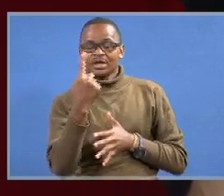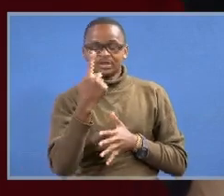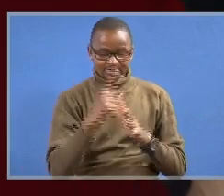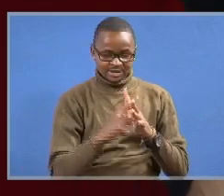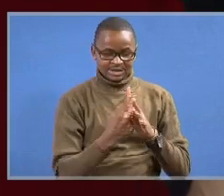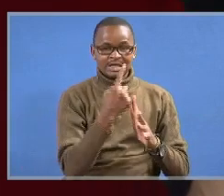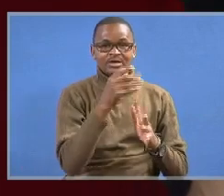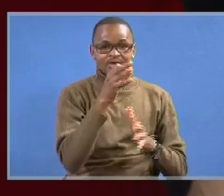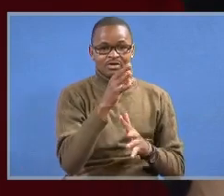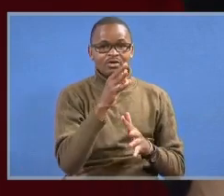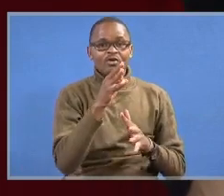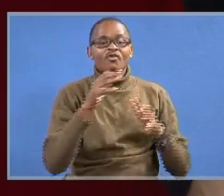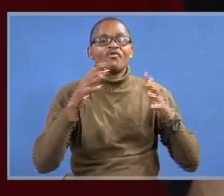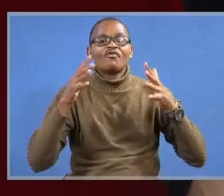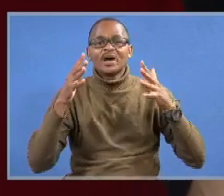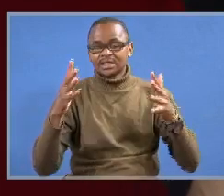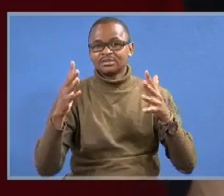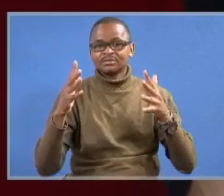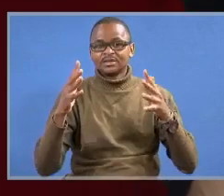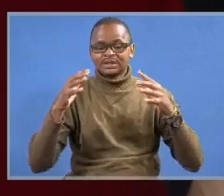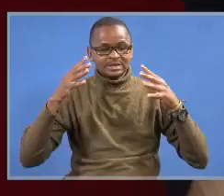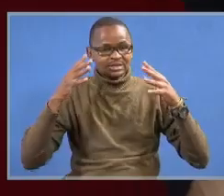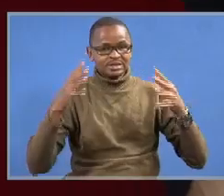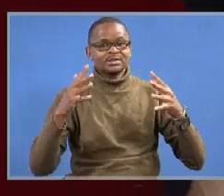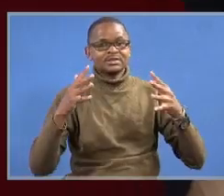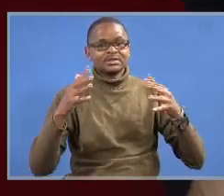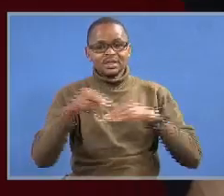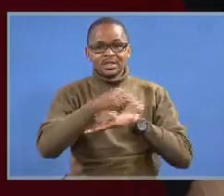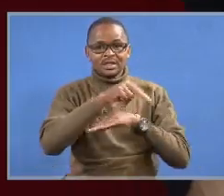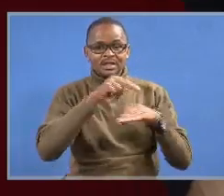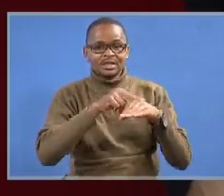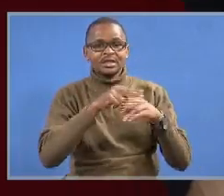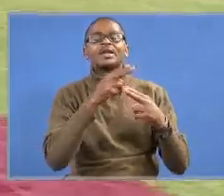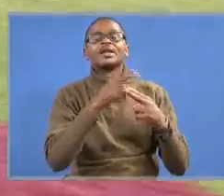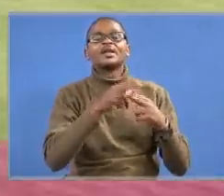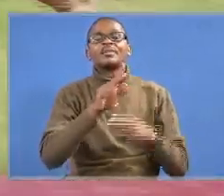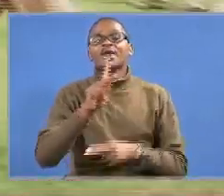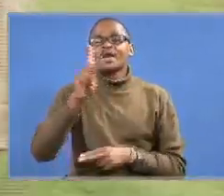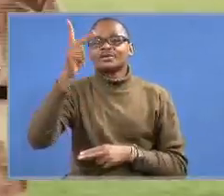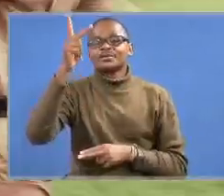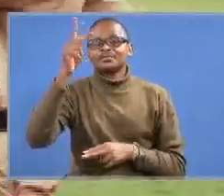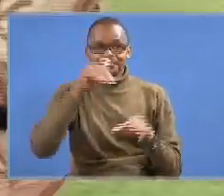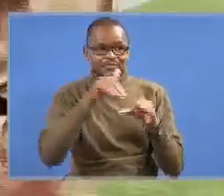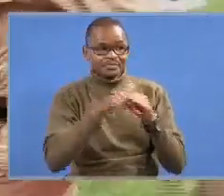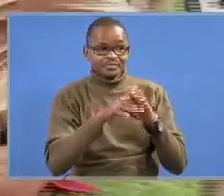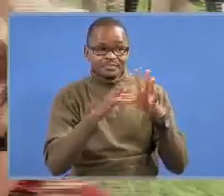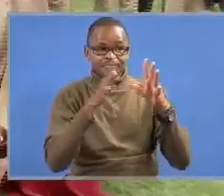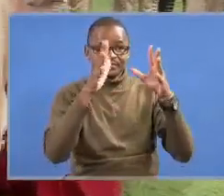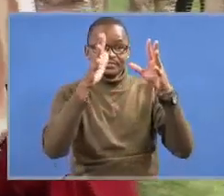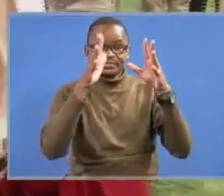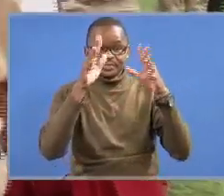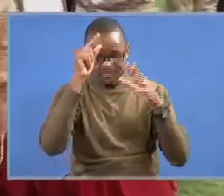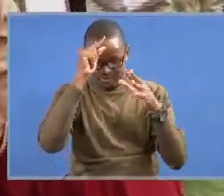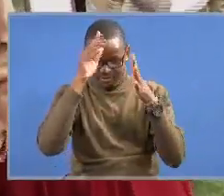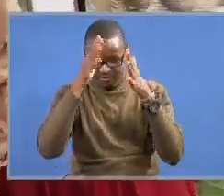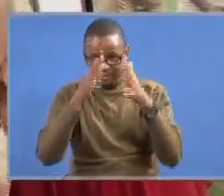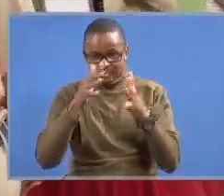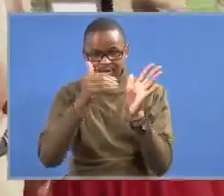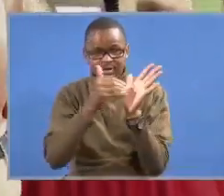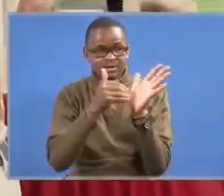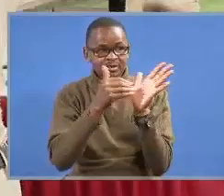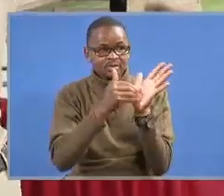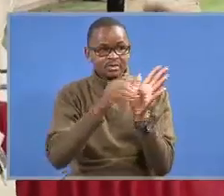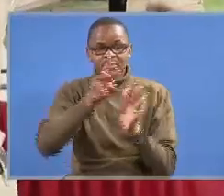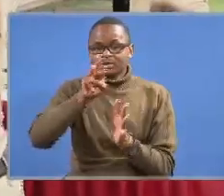cornerstone of a great, great nation called Kenya. Katika hafla hiyo, magavana wa